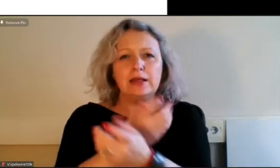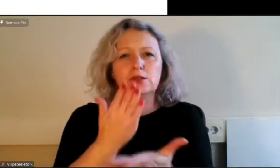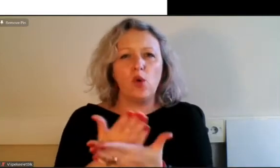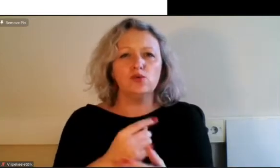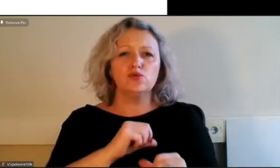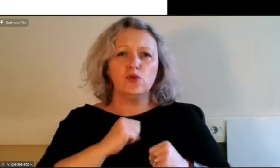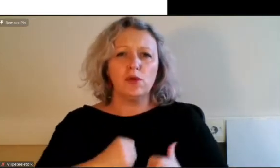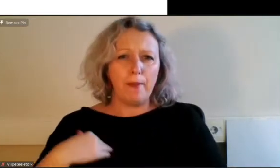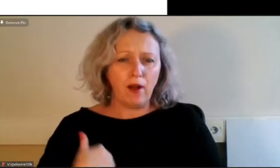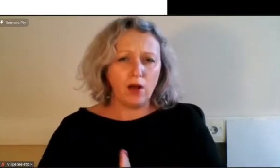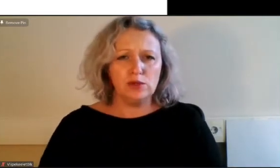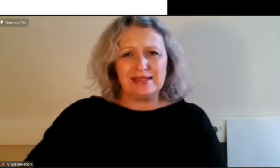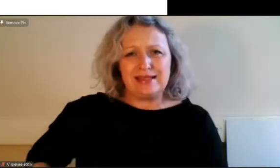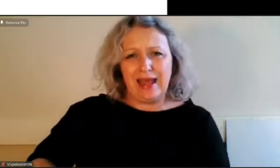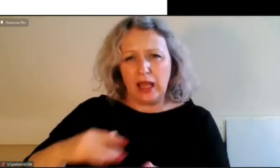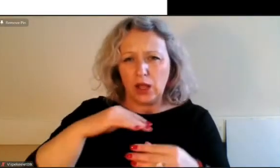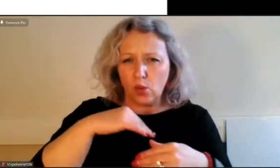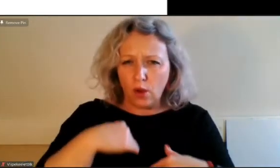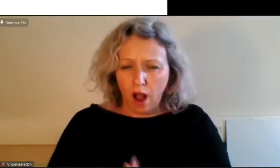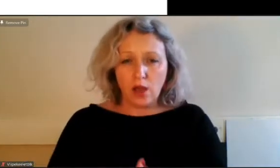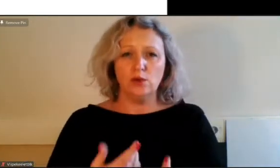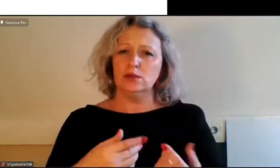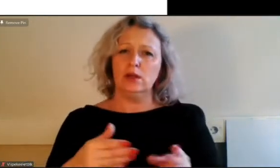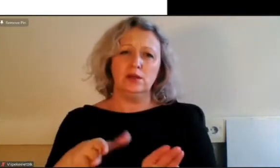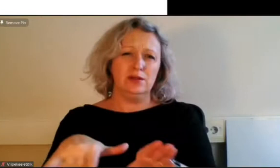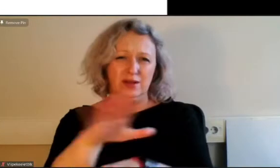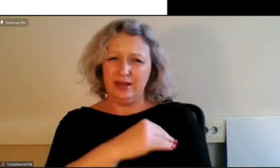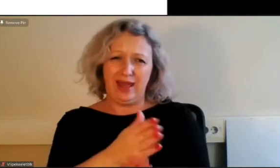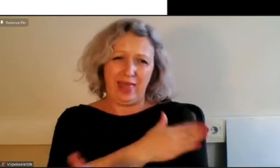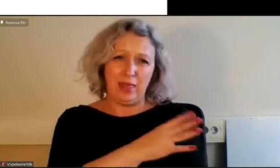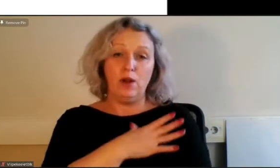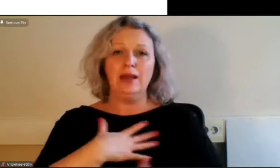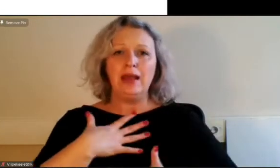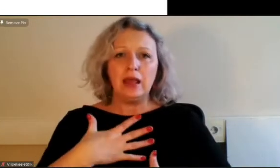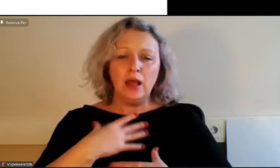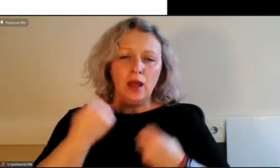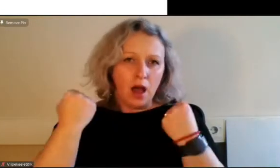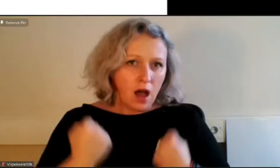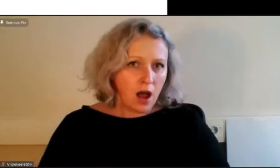ei pruugi pärast ägeda faasi möödumist oma endist elu tagasi saada.